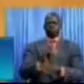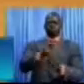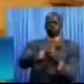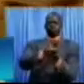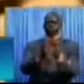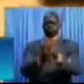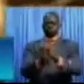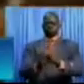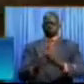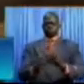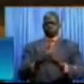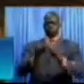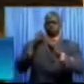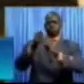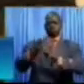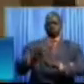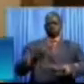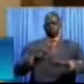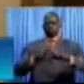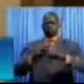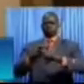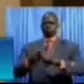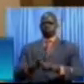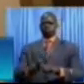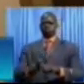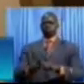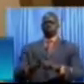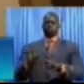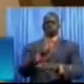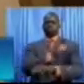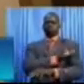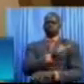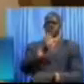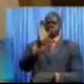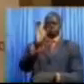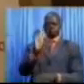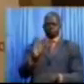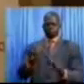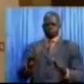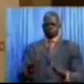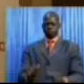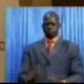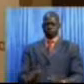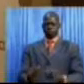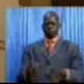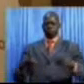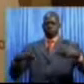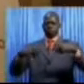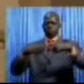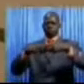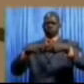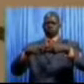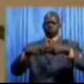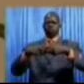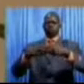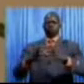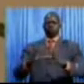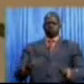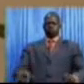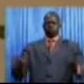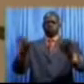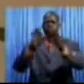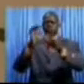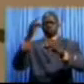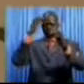du chemin de fer Abidjan-Ouagadougou-Niamey et le renforcement des capacités énergétiques et minières. D'importantes